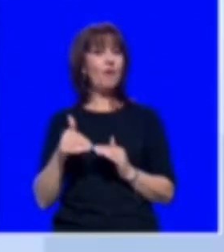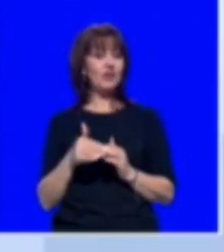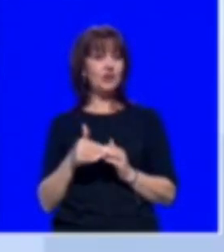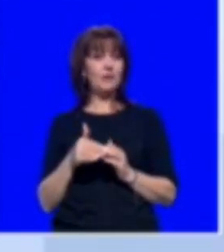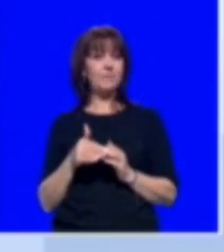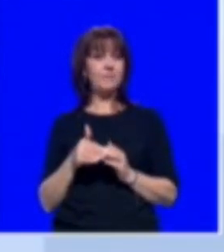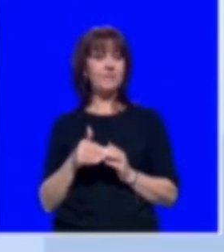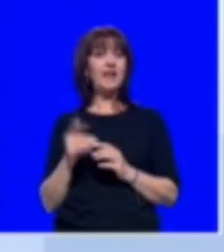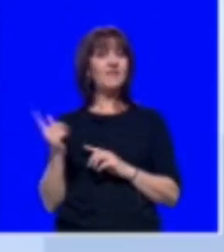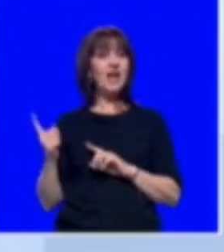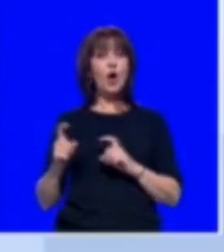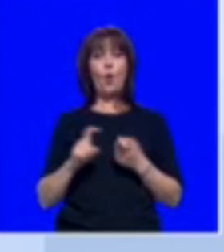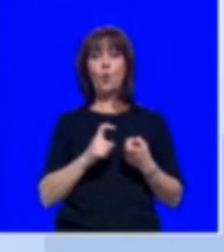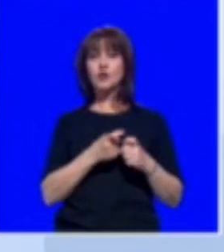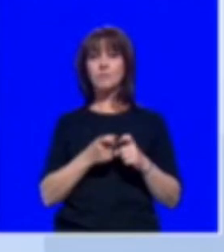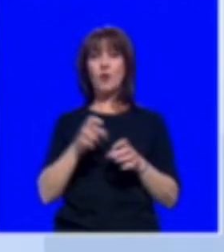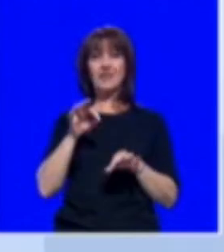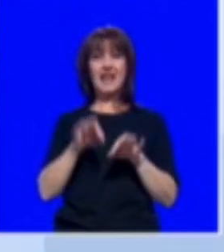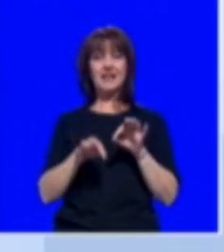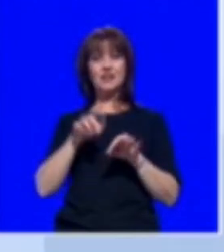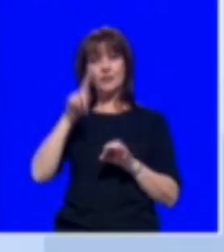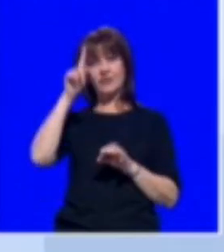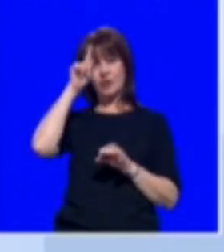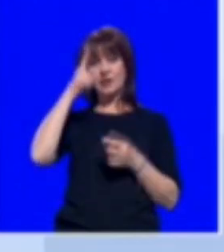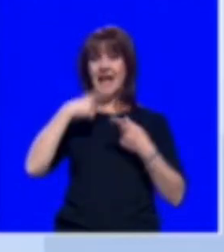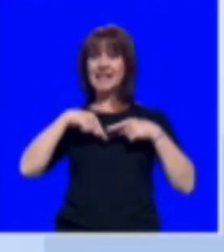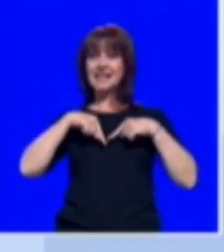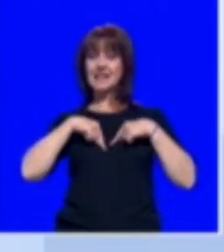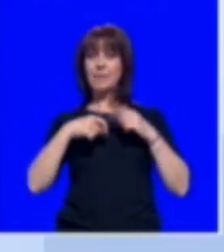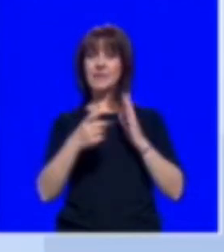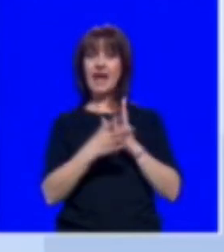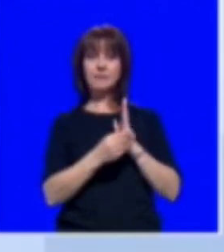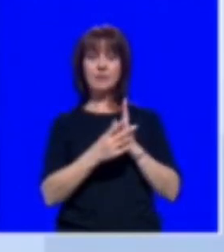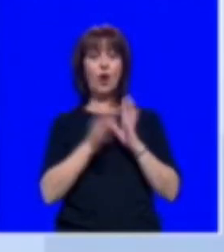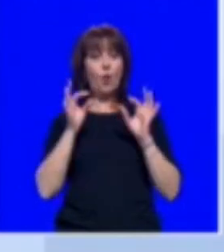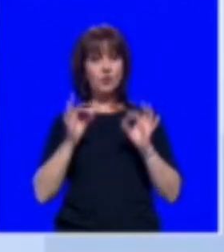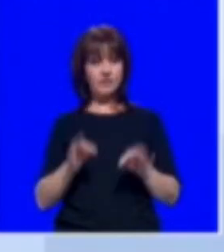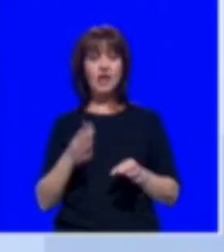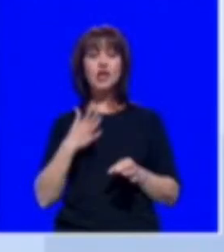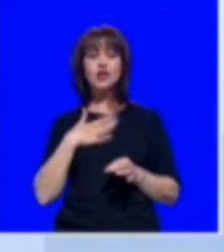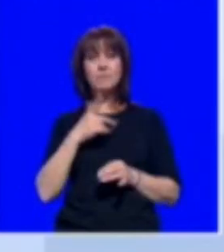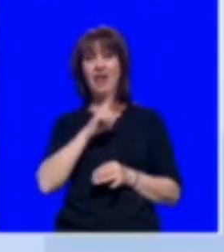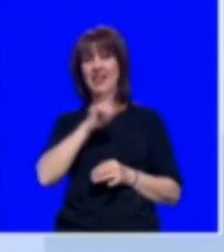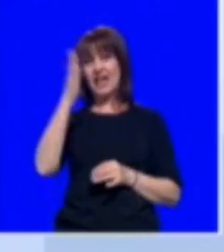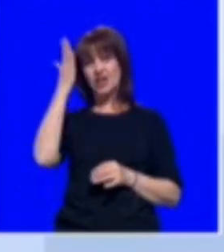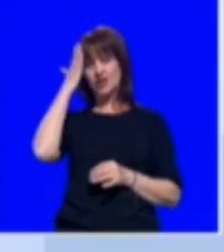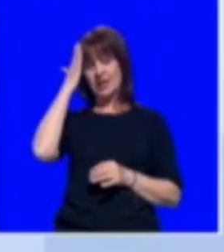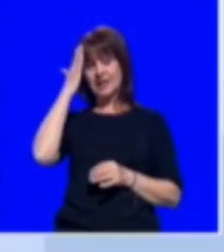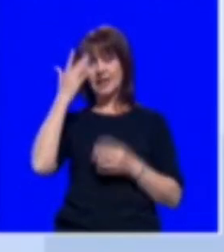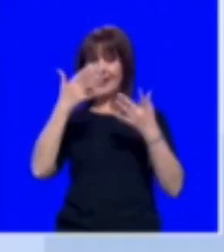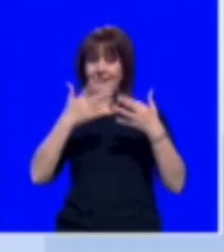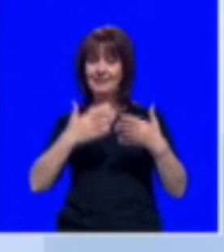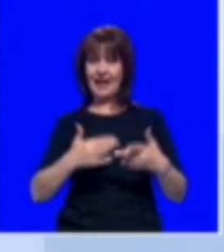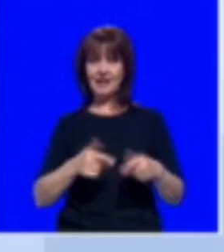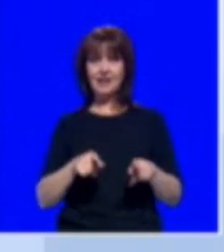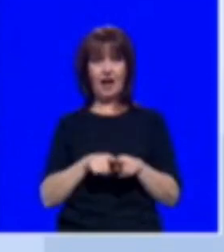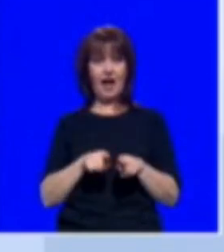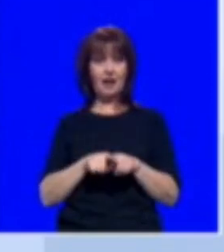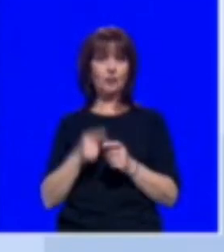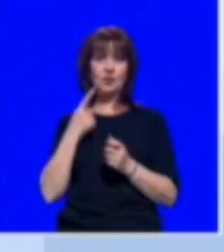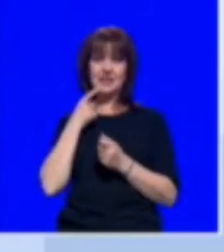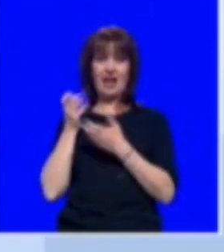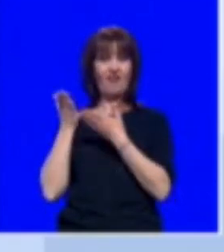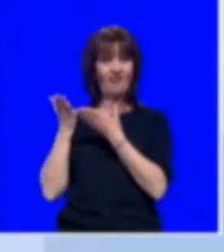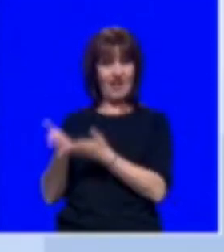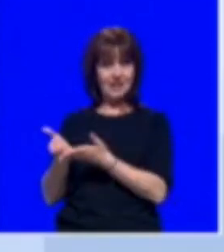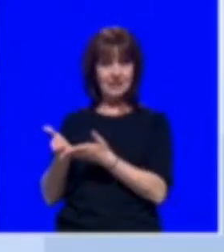разговора. Вие оспорвате вота в София. Съдебна експертиза установи, че има некоректни данни както за вас, така и за господин